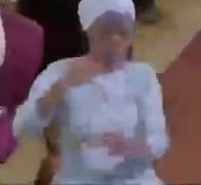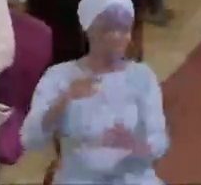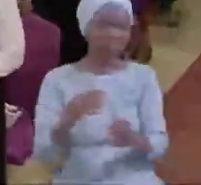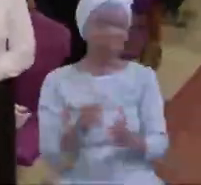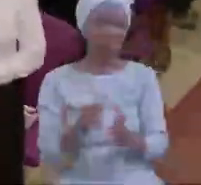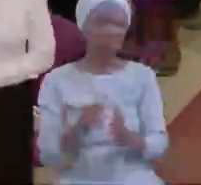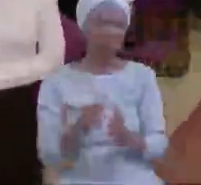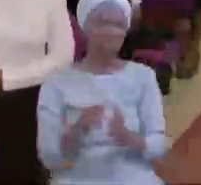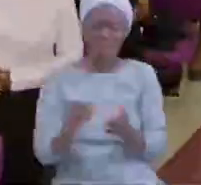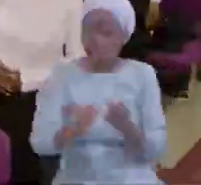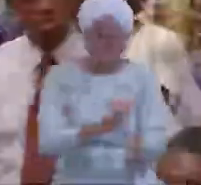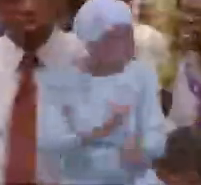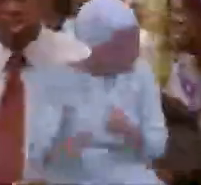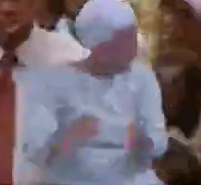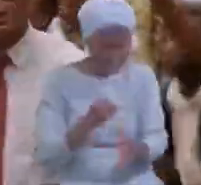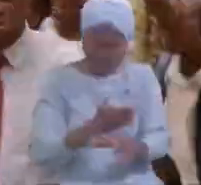Détruis la chose là,